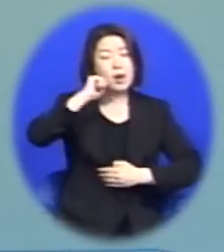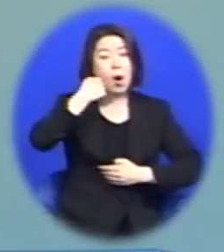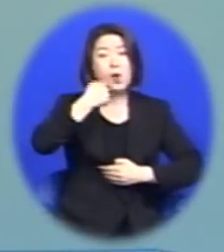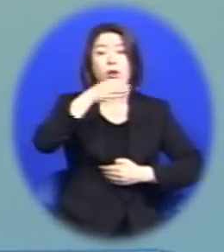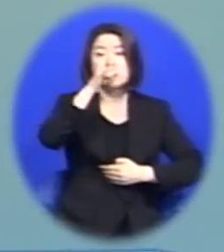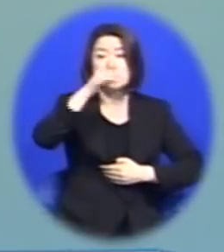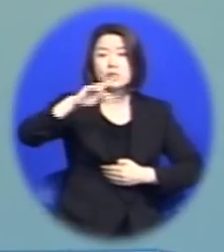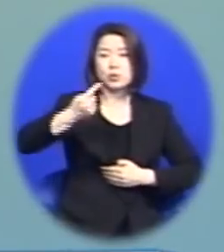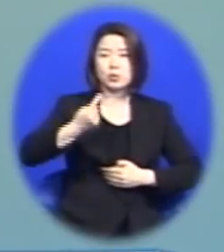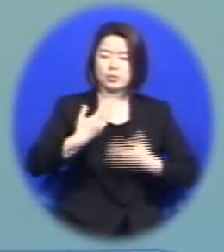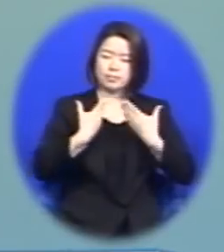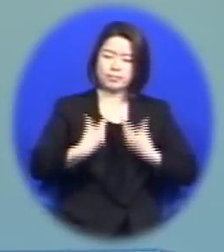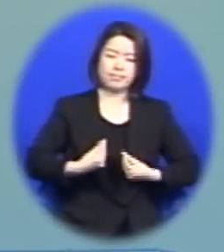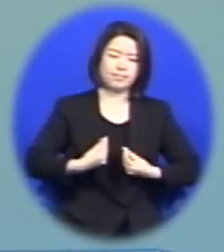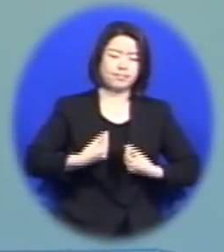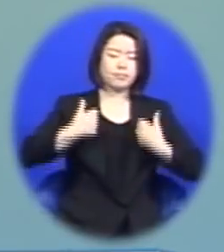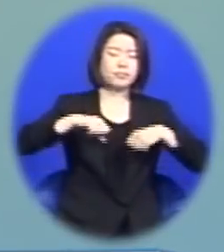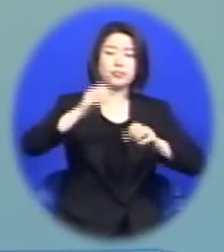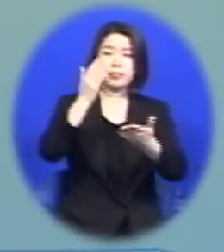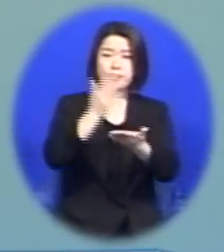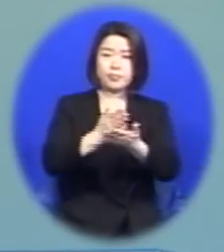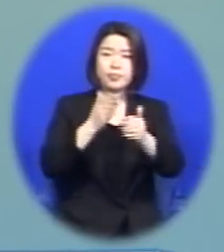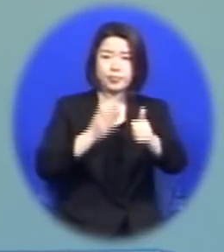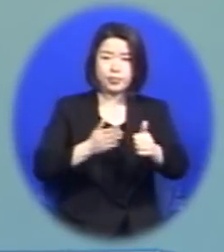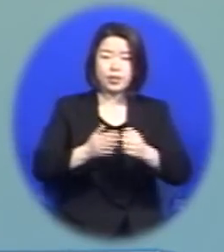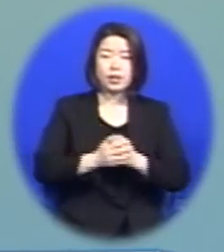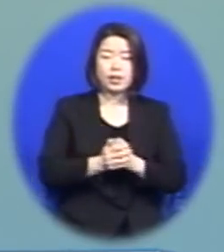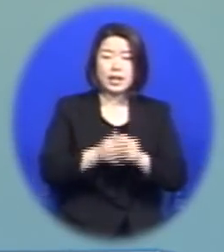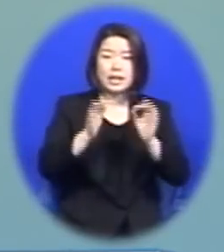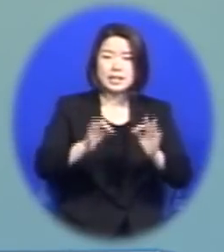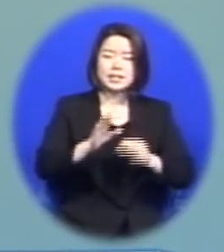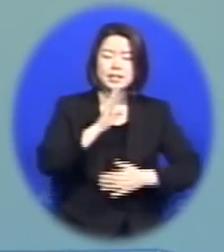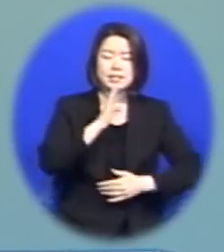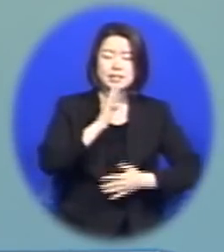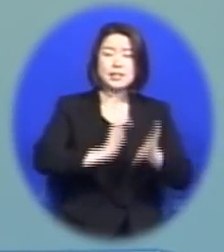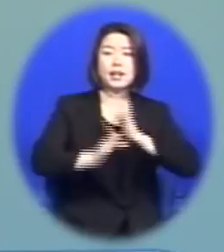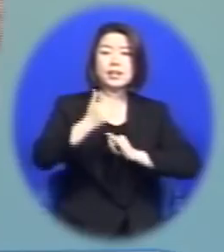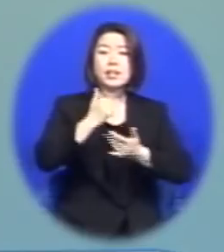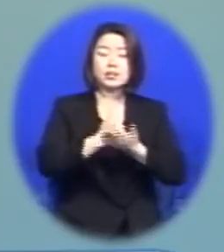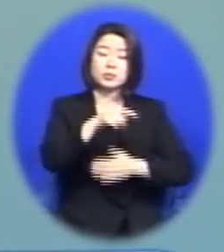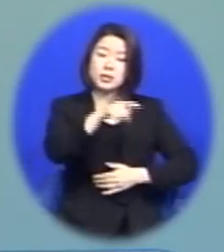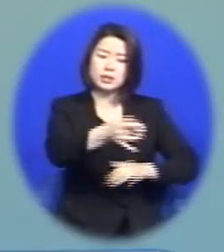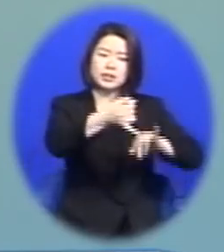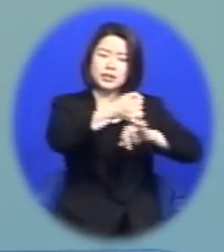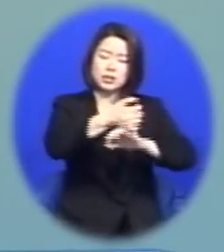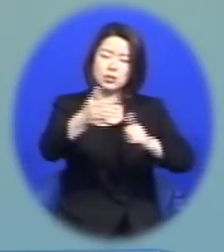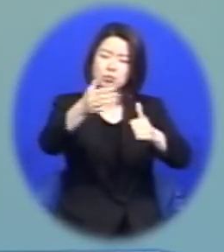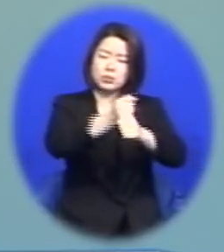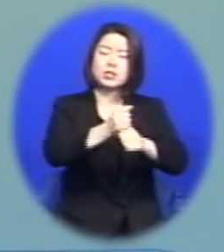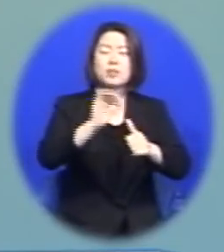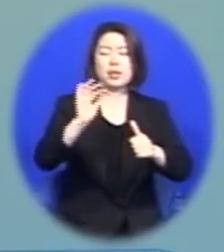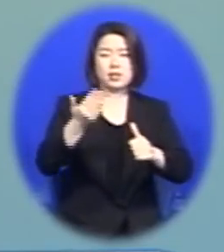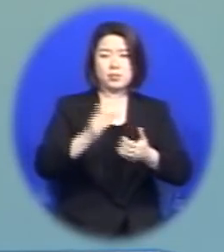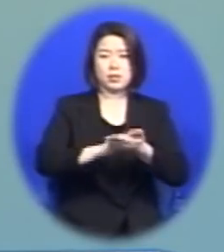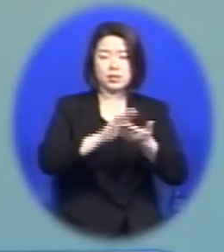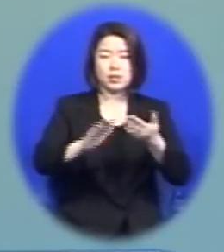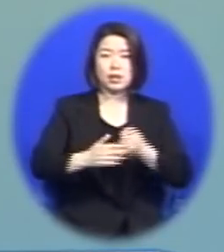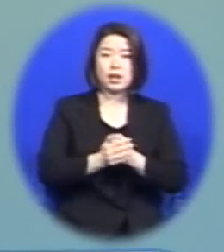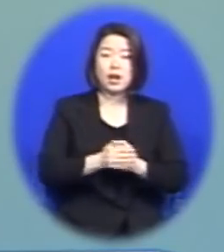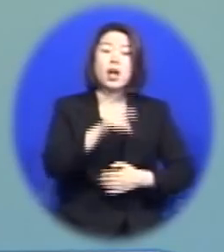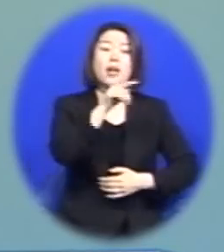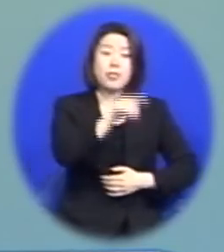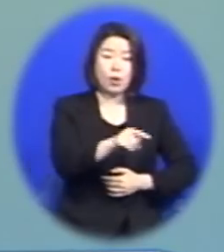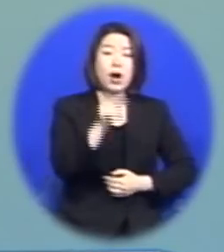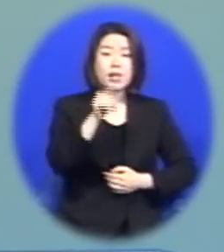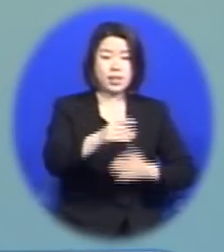절망하거나 낙심하지 마시기 바랍니다 이제 진짜 예수님의 그 약속을 붙잡을 시기 바라 너와